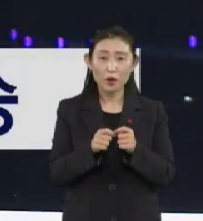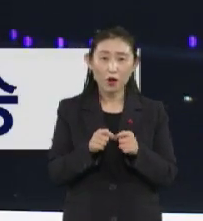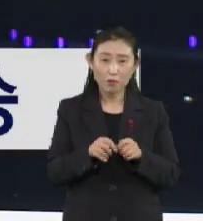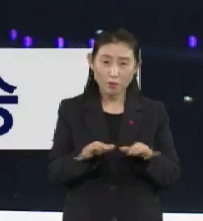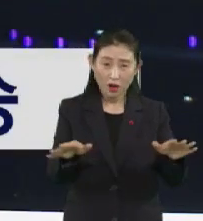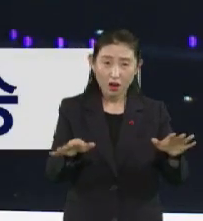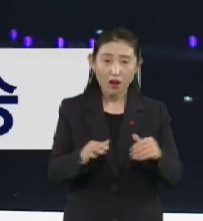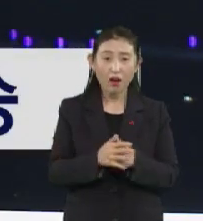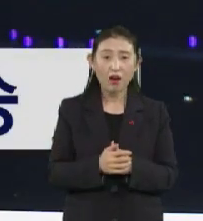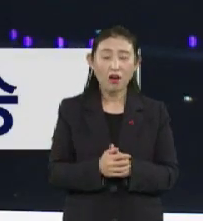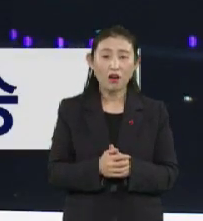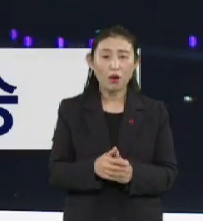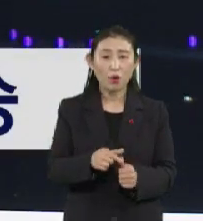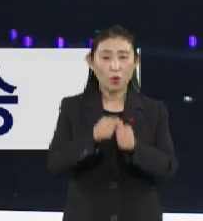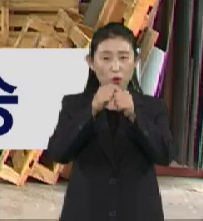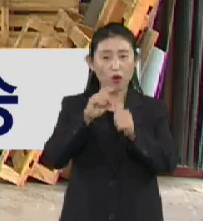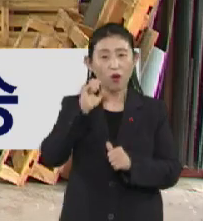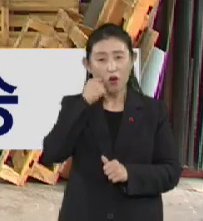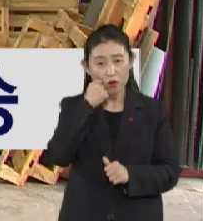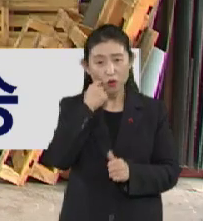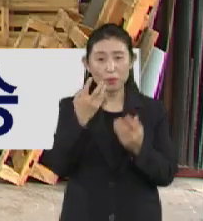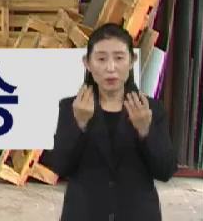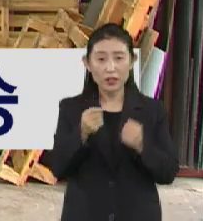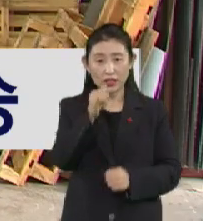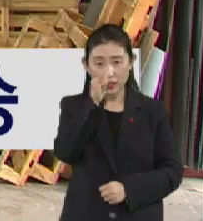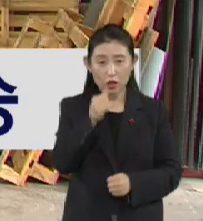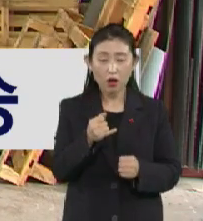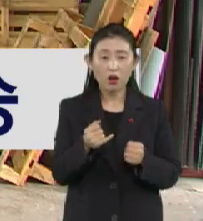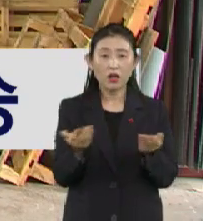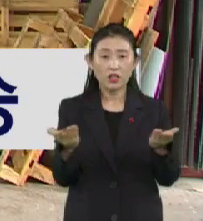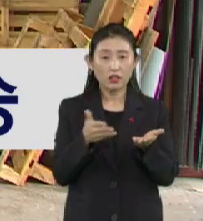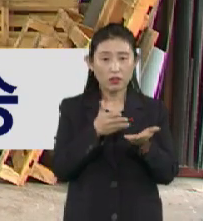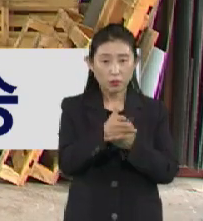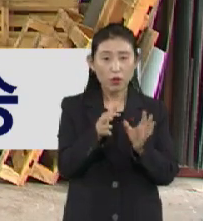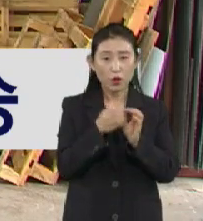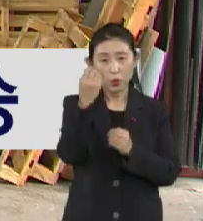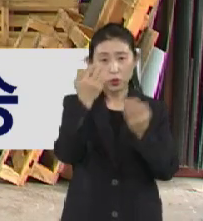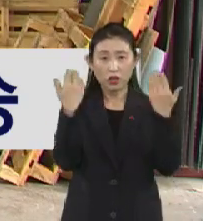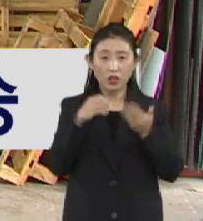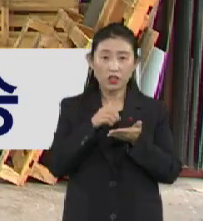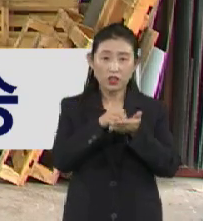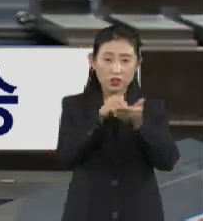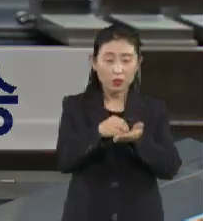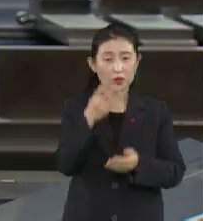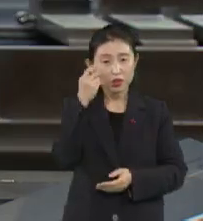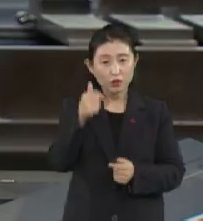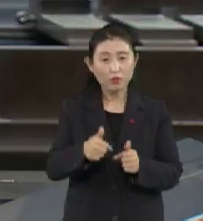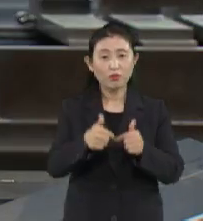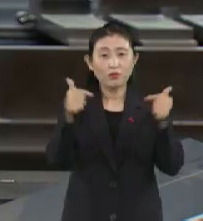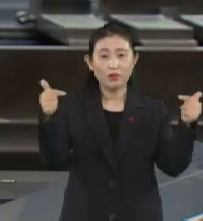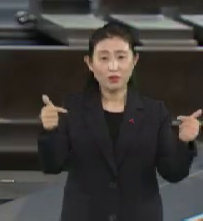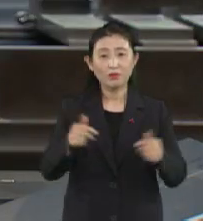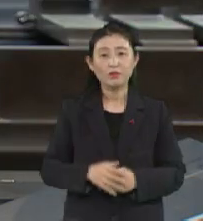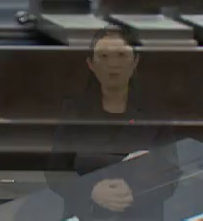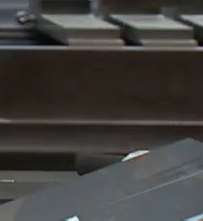코로나19 확산에 따른 고용 한파에도 불구하고 직업계 고등학교의 졸업생의 취업률이 소폭 상승한 것으로 나타났습니다.